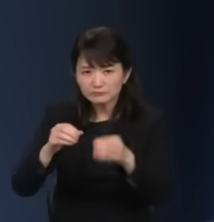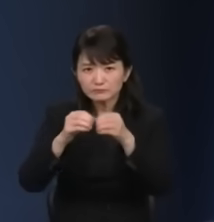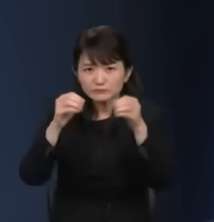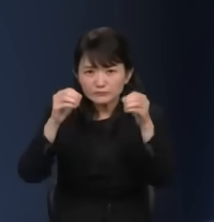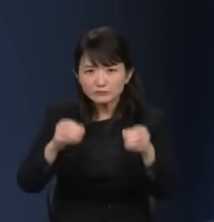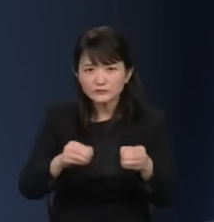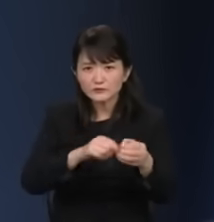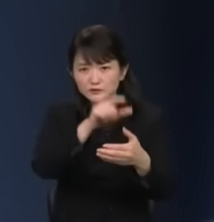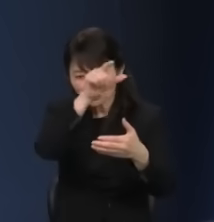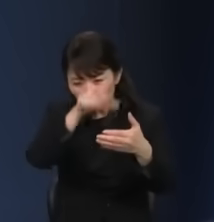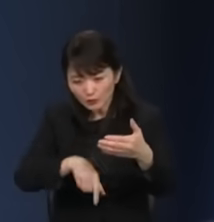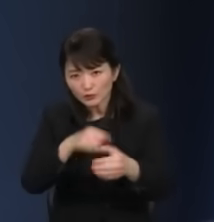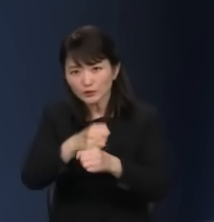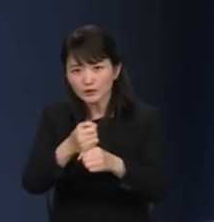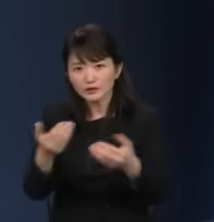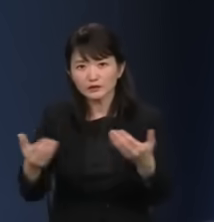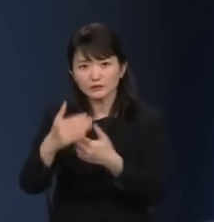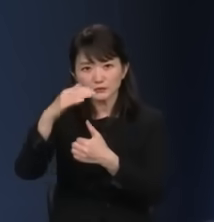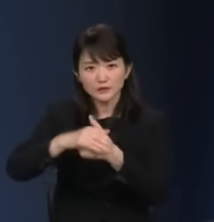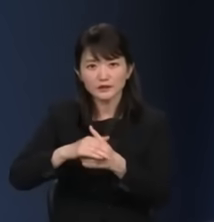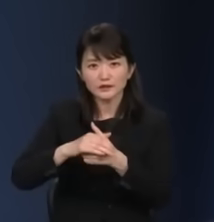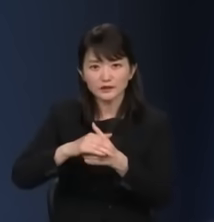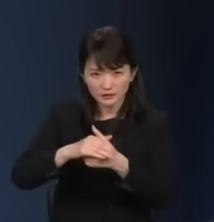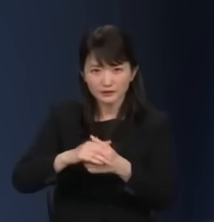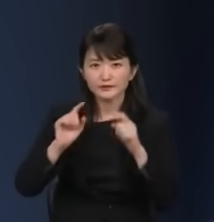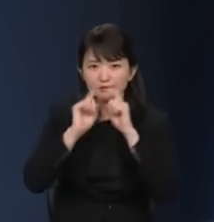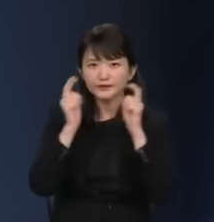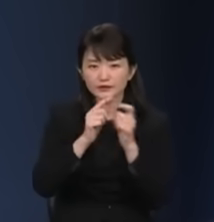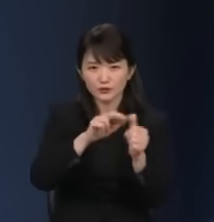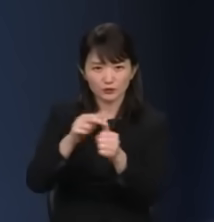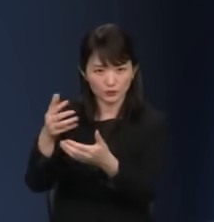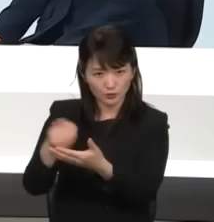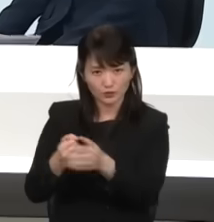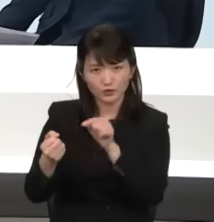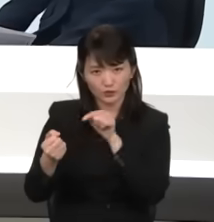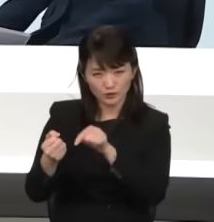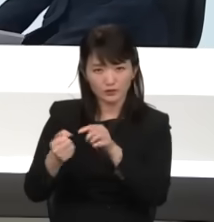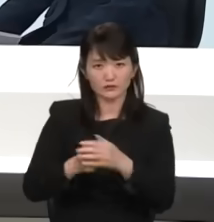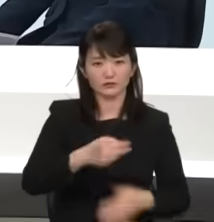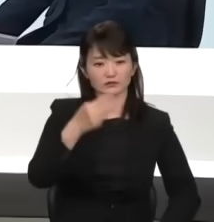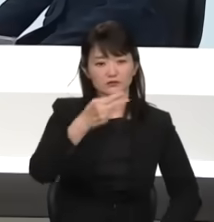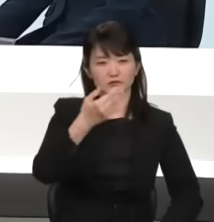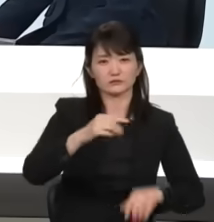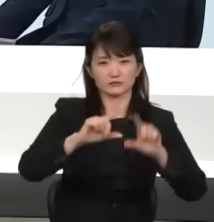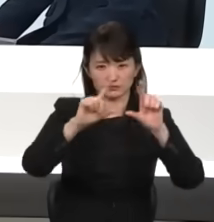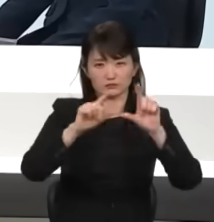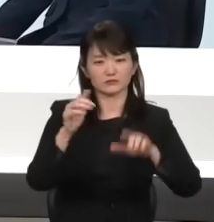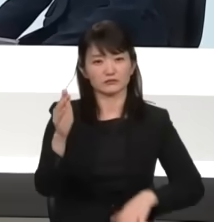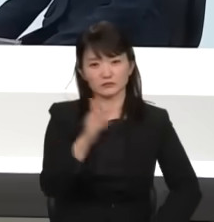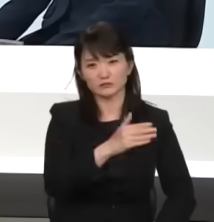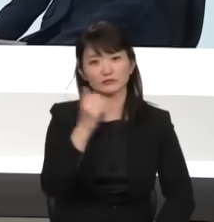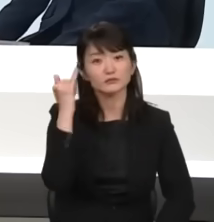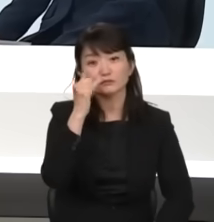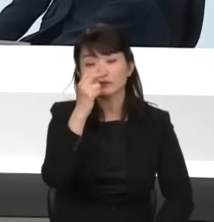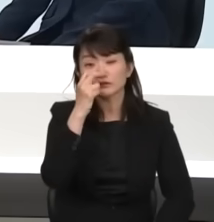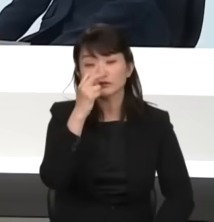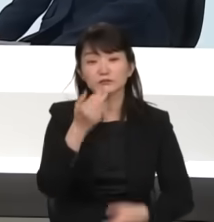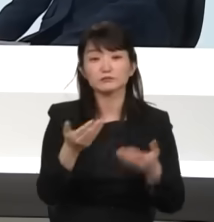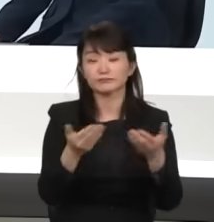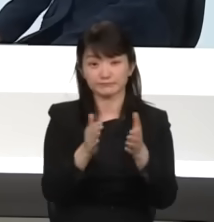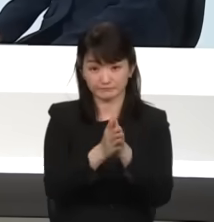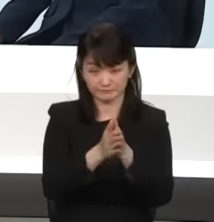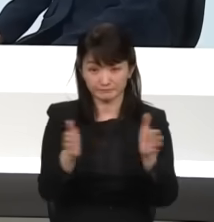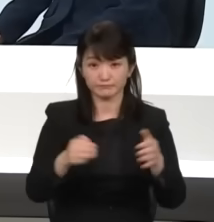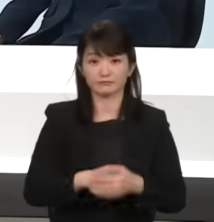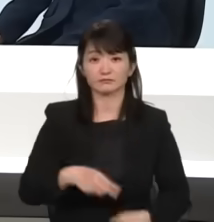등을 만드는 인쇄업에 손을 댔고 이 개인정보를 얻게 됐습니다. 그리고 이를 바탕으로 2009년부터는 여론조사업을